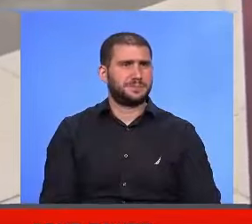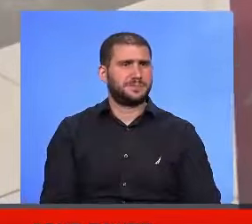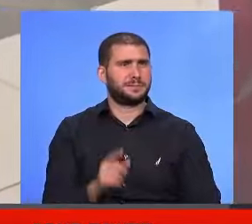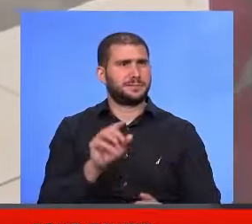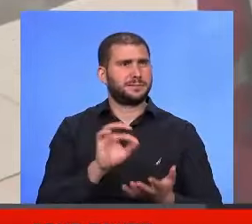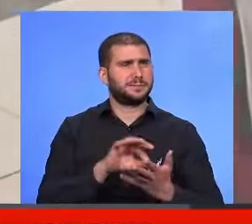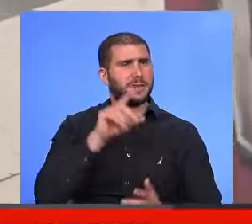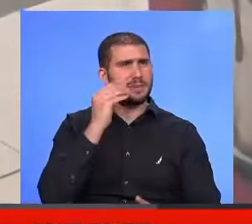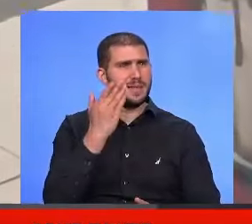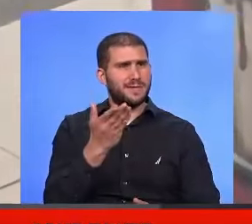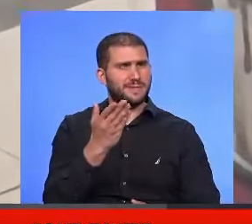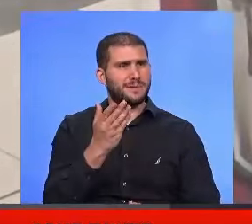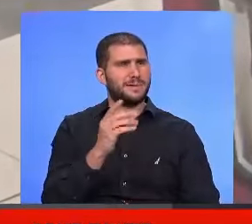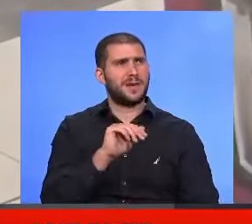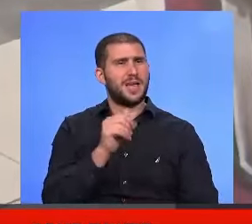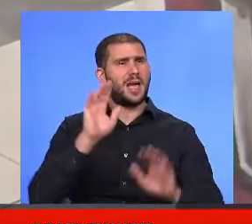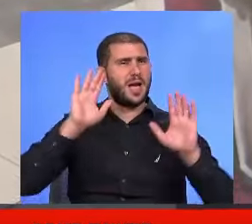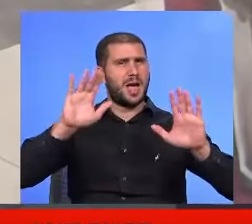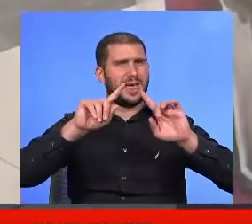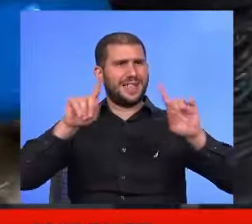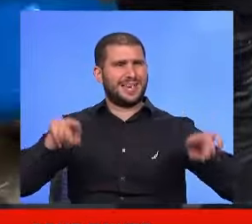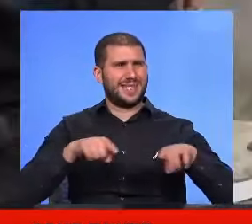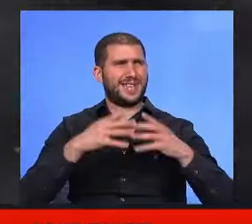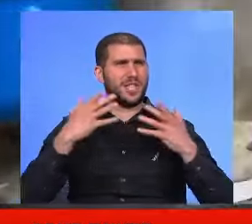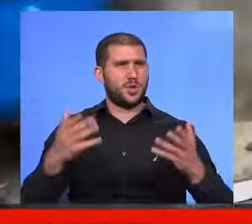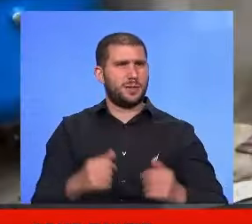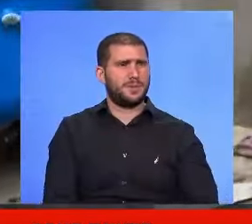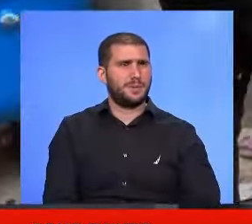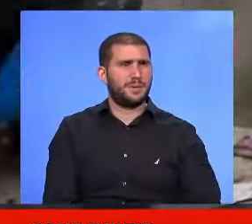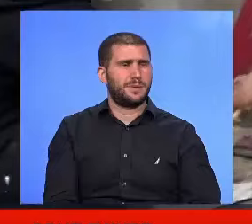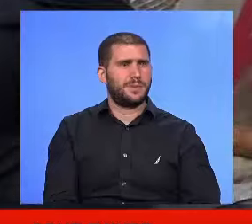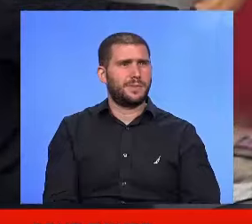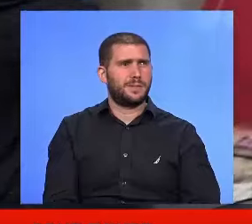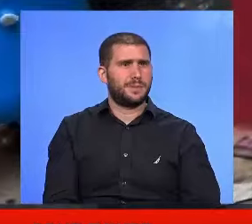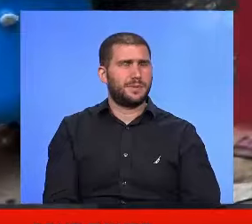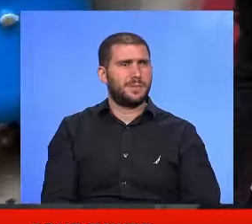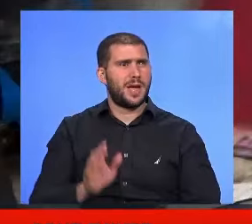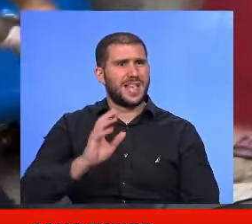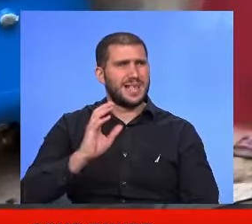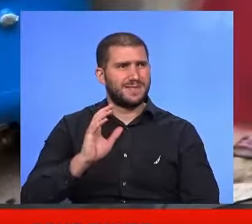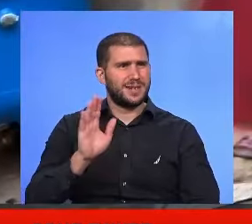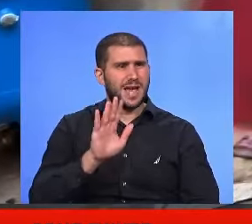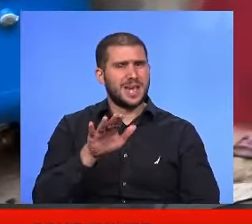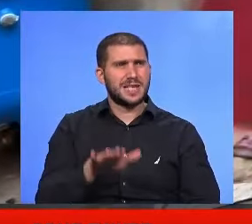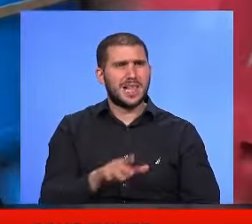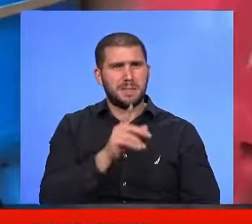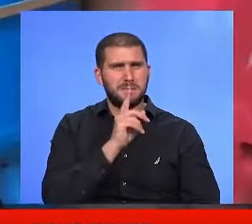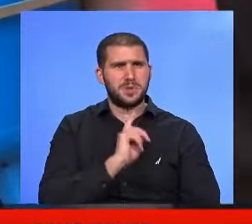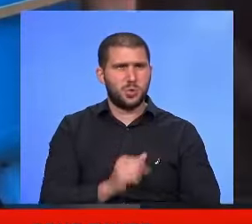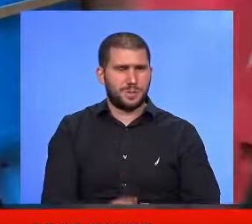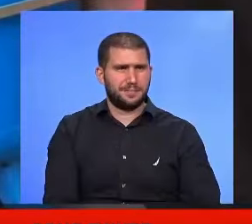It's in Tel Aviv. This is a print because it's on big wall. היי כפיר, היי ילד